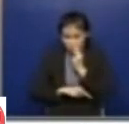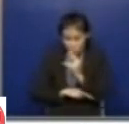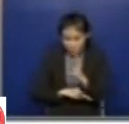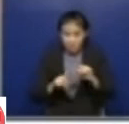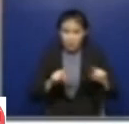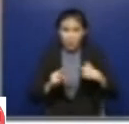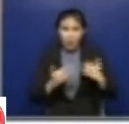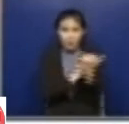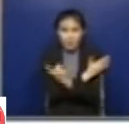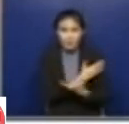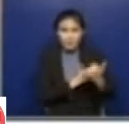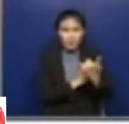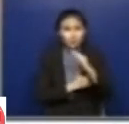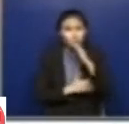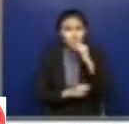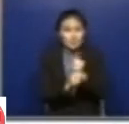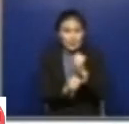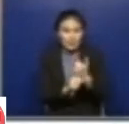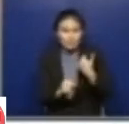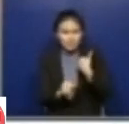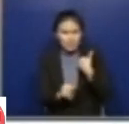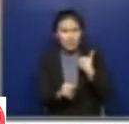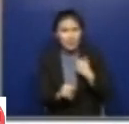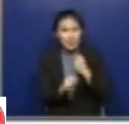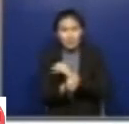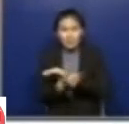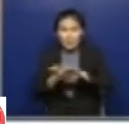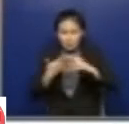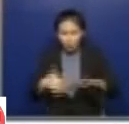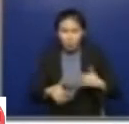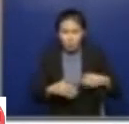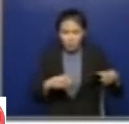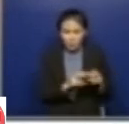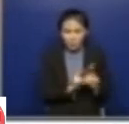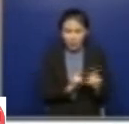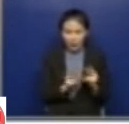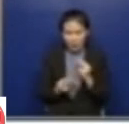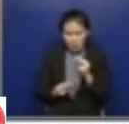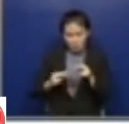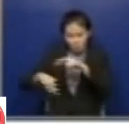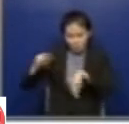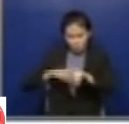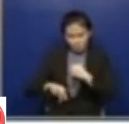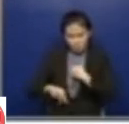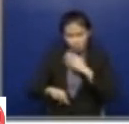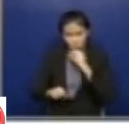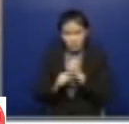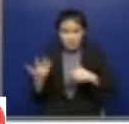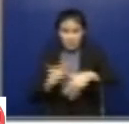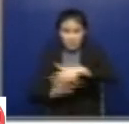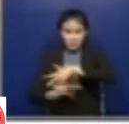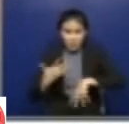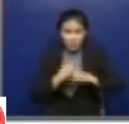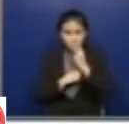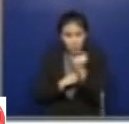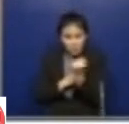เมื่อมีสถานการณ์ที่ทำเสร็จแล้วก็ต้องคอยตรวจดูกันเป็นระยะถ้ามีสถานการณ์สิ่งแวดล้อมที่เปลี่ยนแปลง